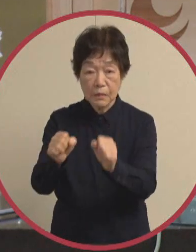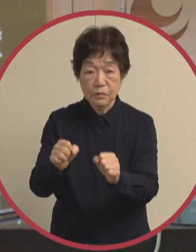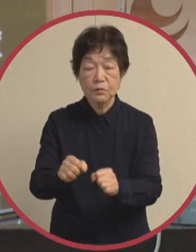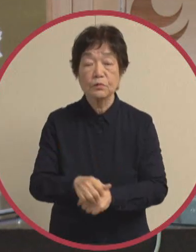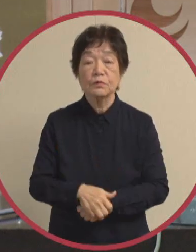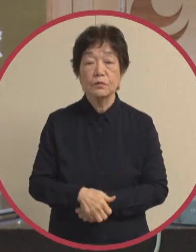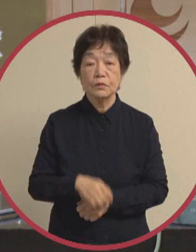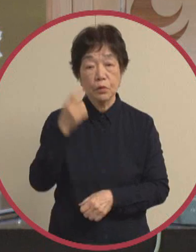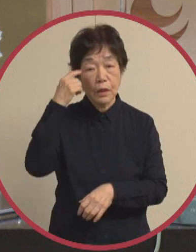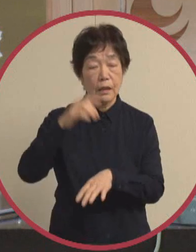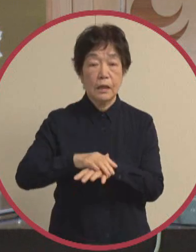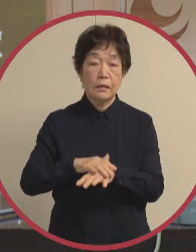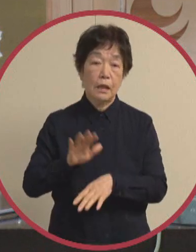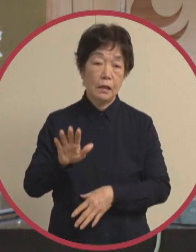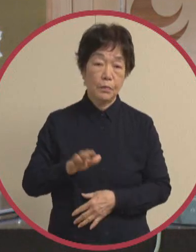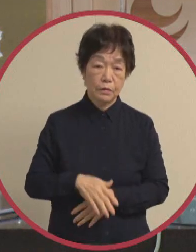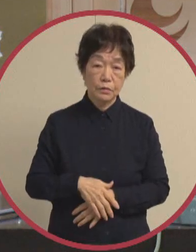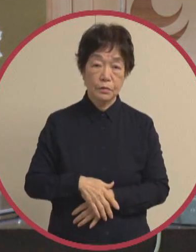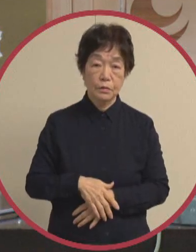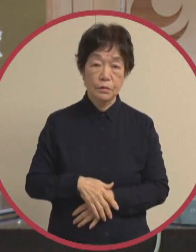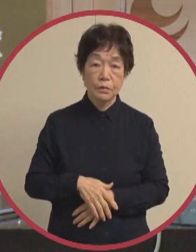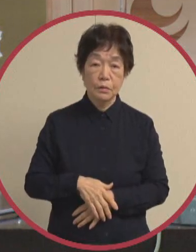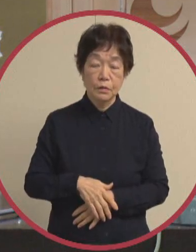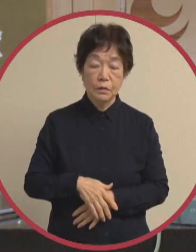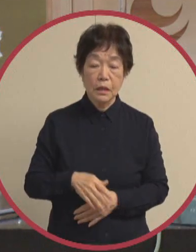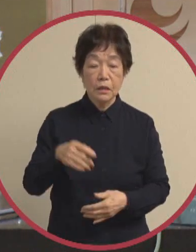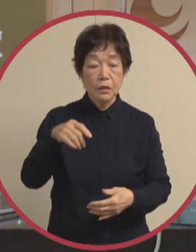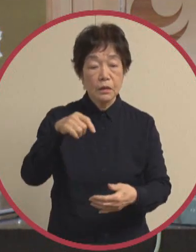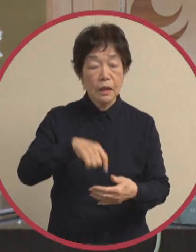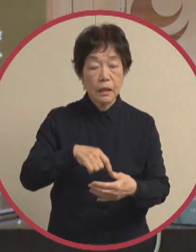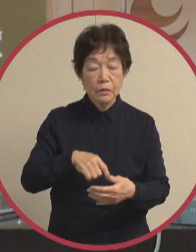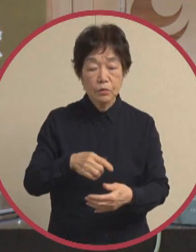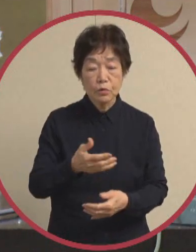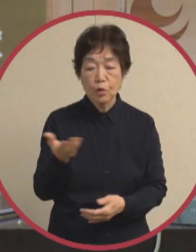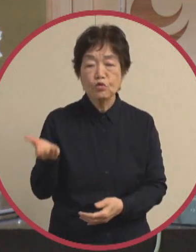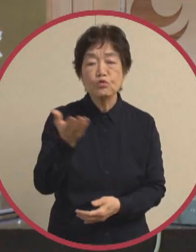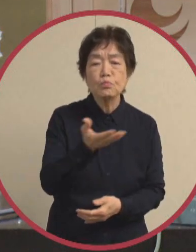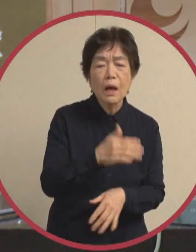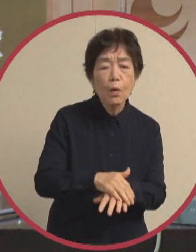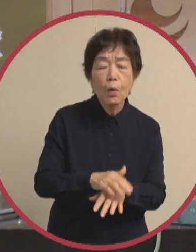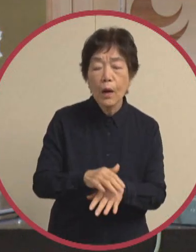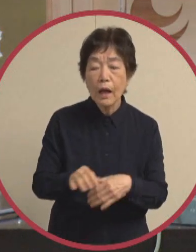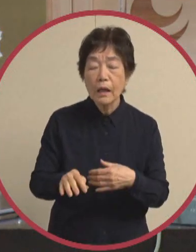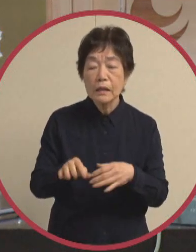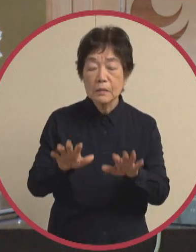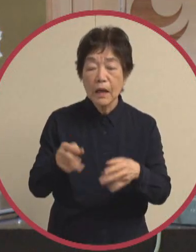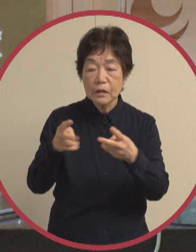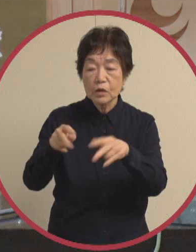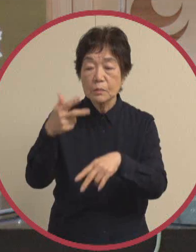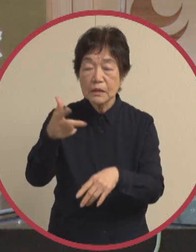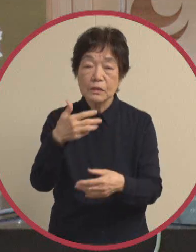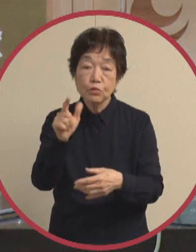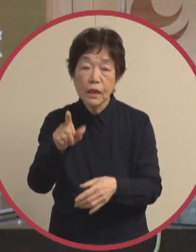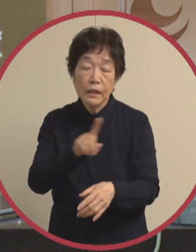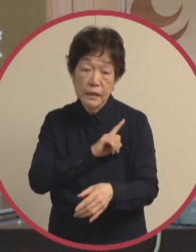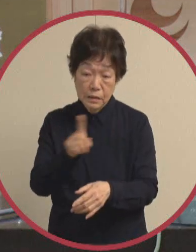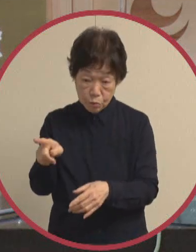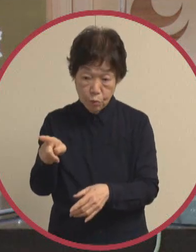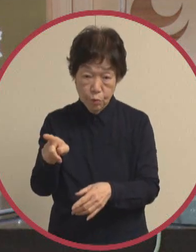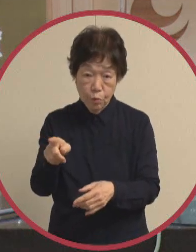ていくという考え でそのうち、まあ、どういう順番というか、広島市と呉市が最初になっているの